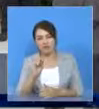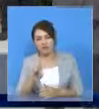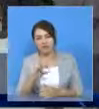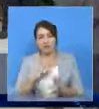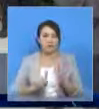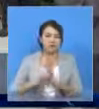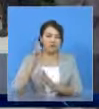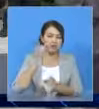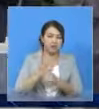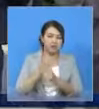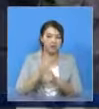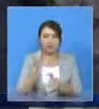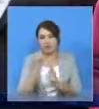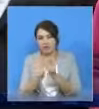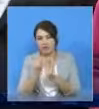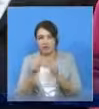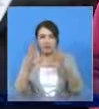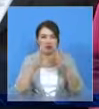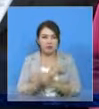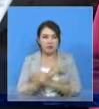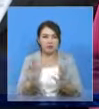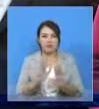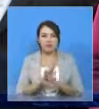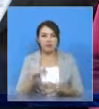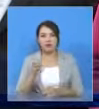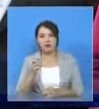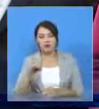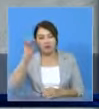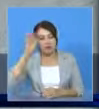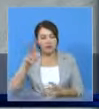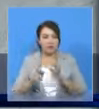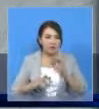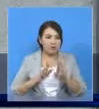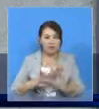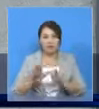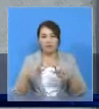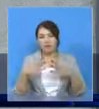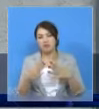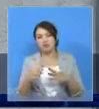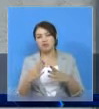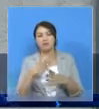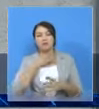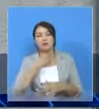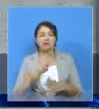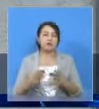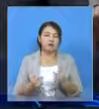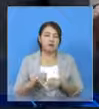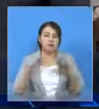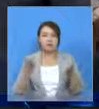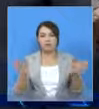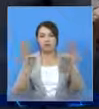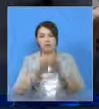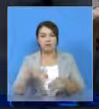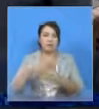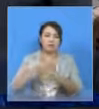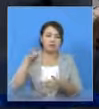bastagan ise her vaqta sönbesin. İzimgali Köbенов tek bilikti хирург емес, Семей ядролық полигонын жабуға ат салысқандардың